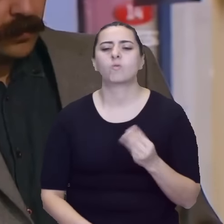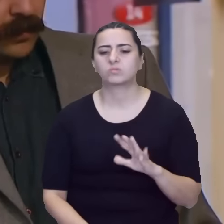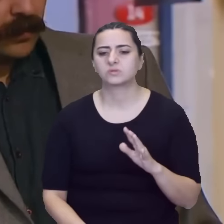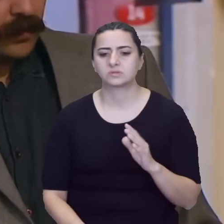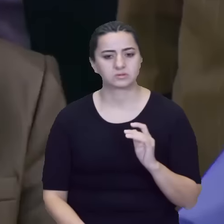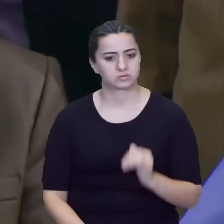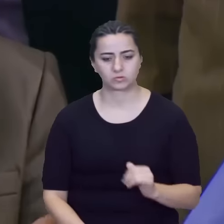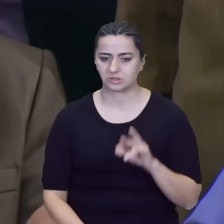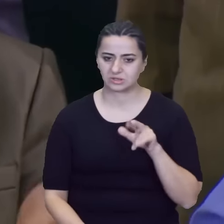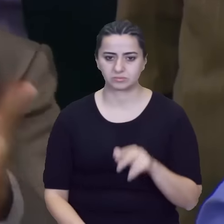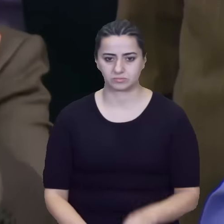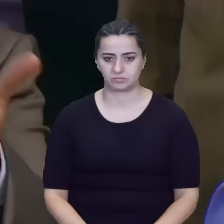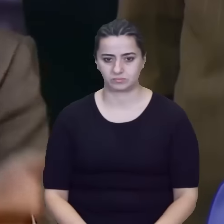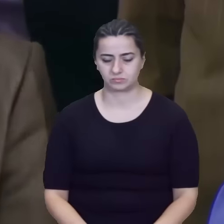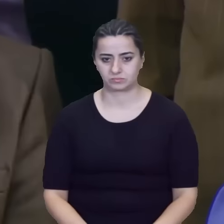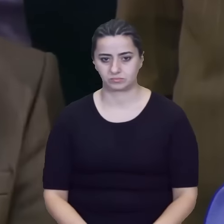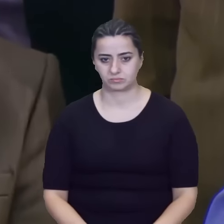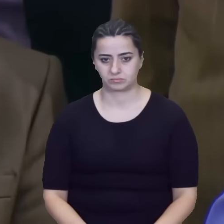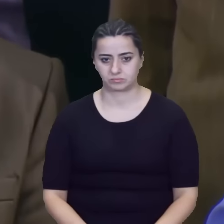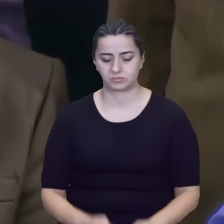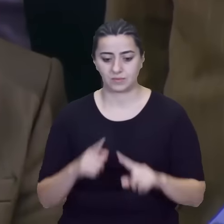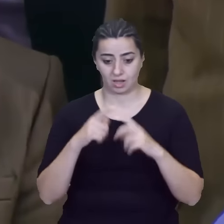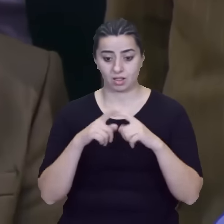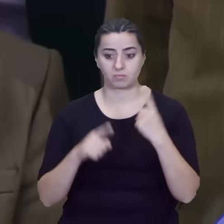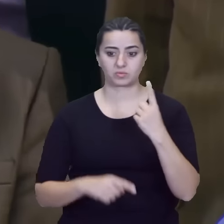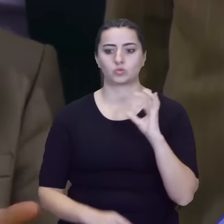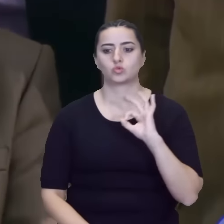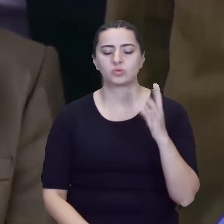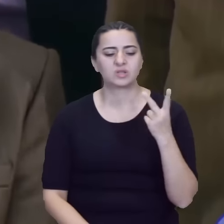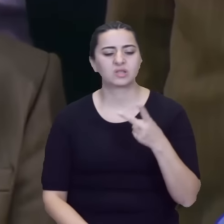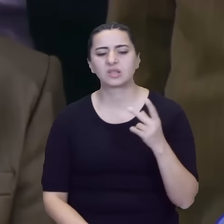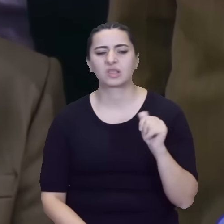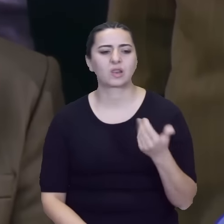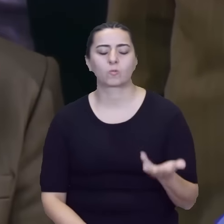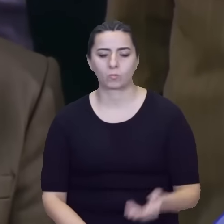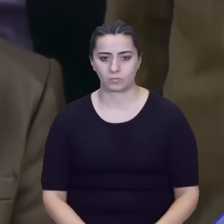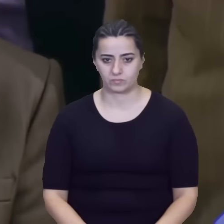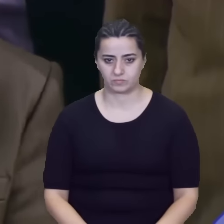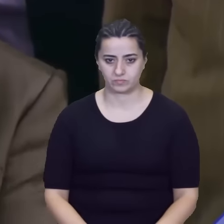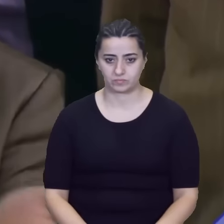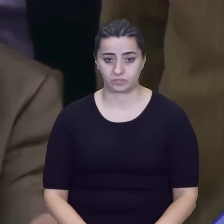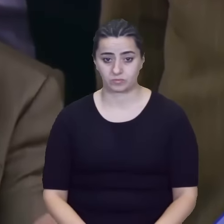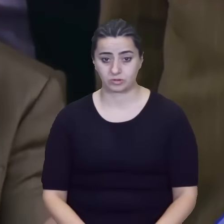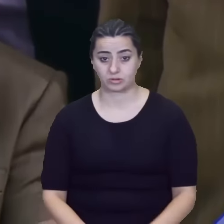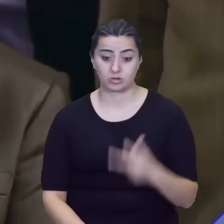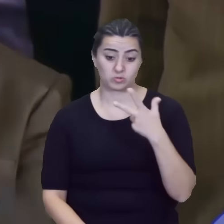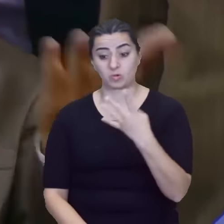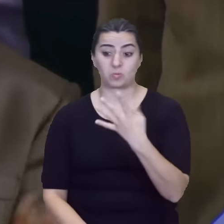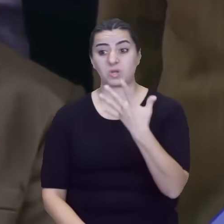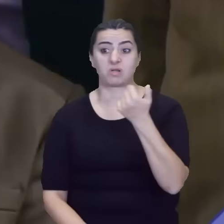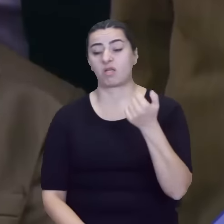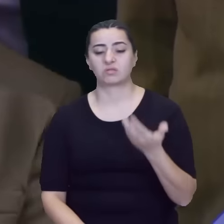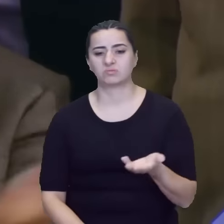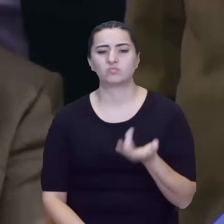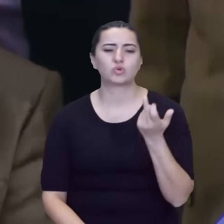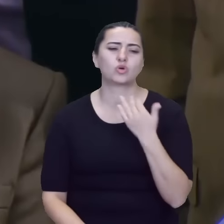Zaten olmayacak yani. Gül gibi TRT'nin kendisi varken TRT'nin ikisi mi olurmuş? Üçü dördü de olsun bari, beşi altısı